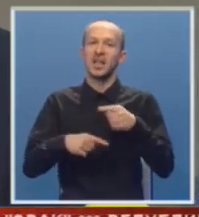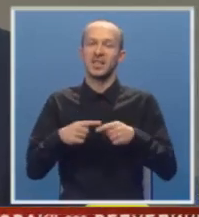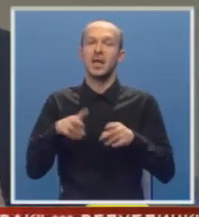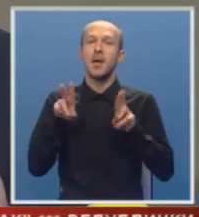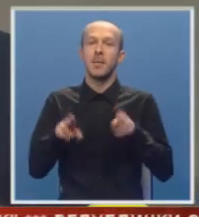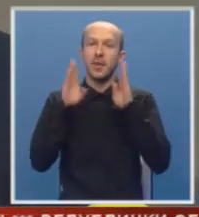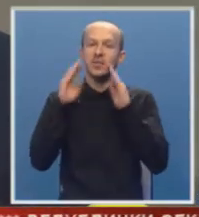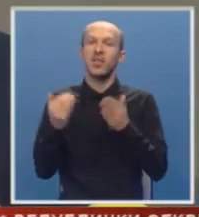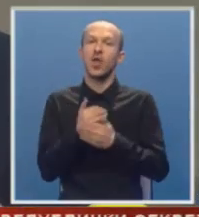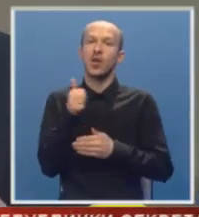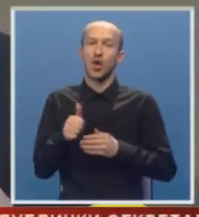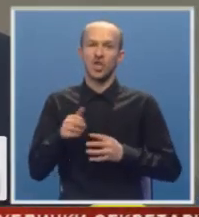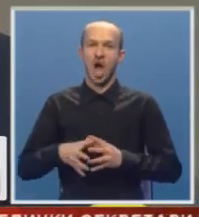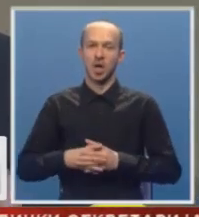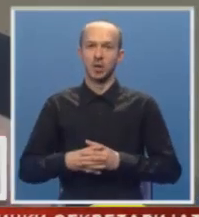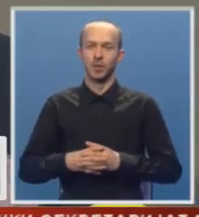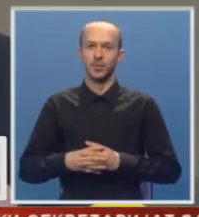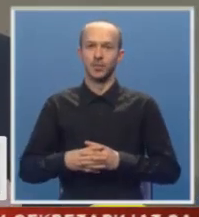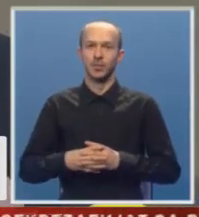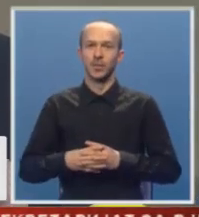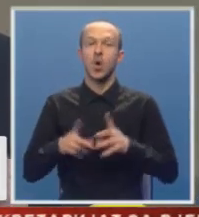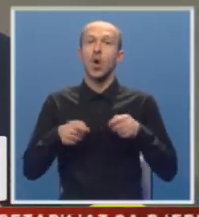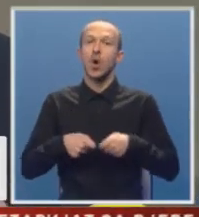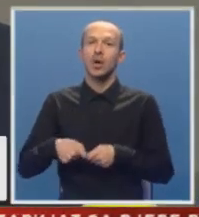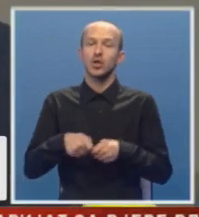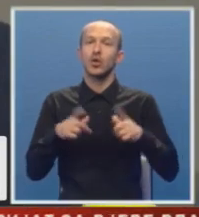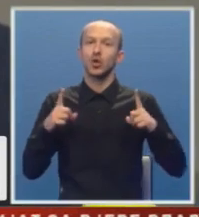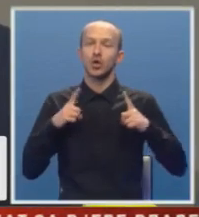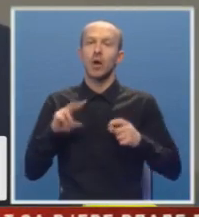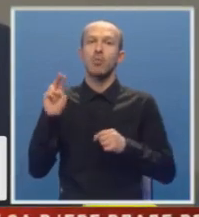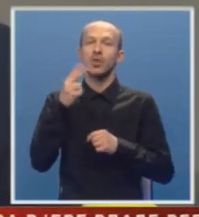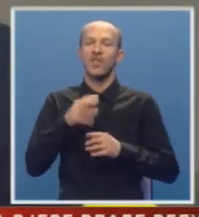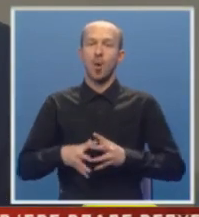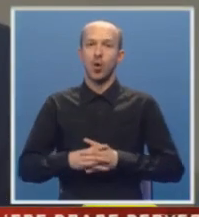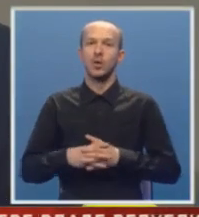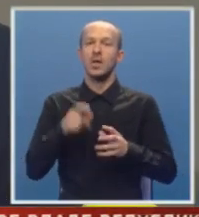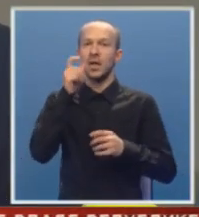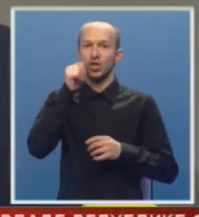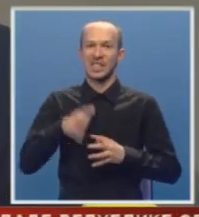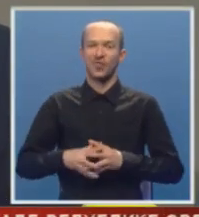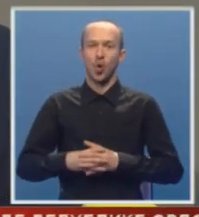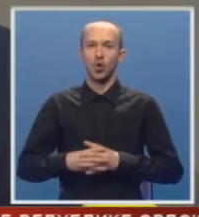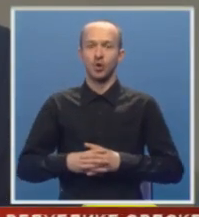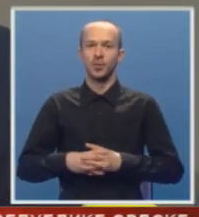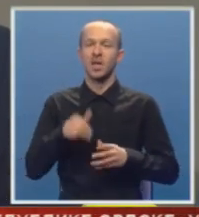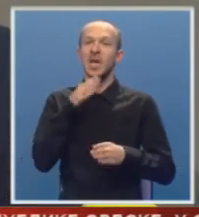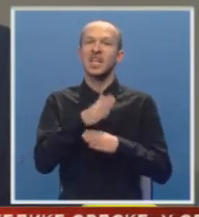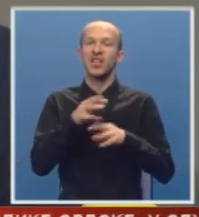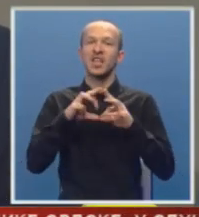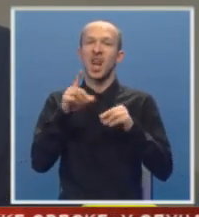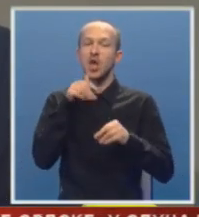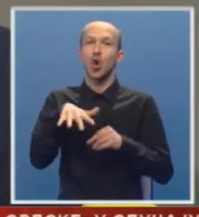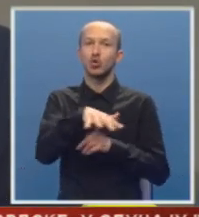se pravoslavna nova godina, hajmo reći, organizovano dočeka. Pozivam i građanstvo i Dervente, a